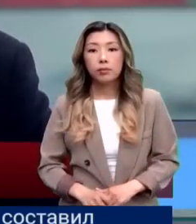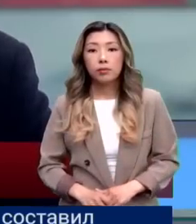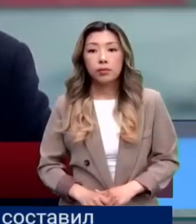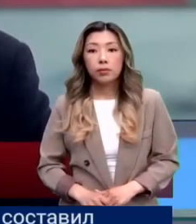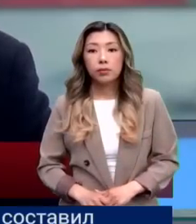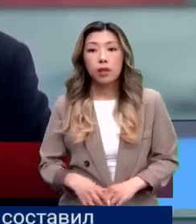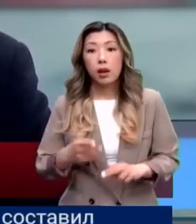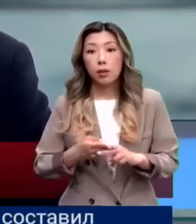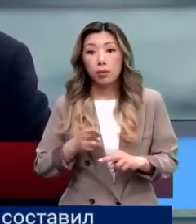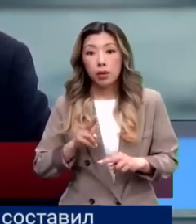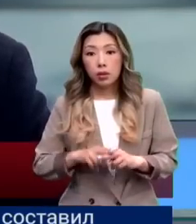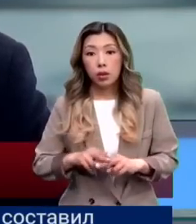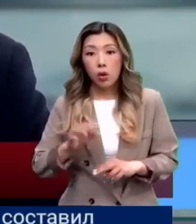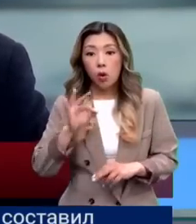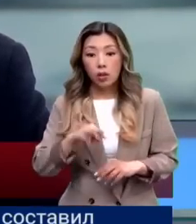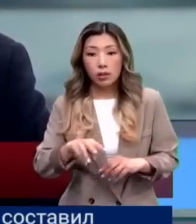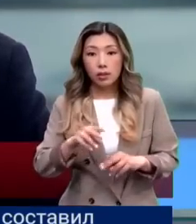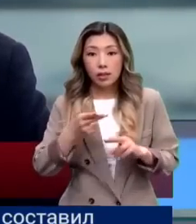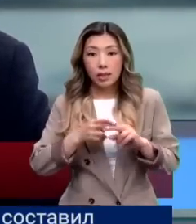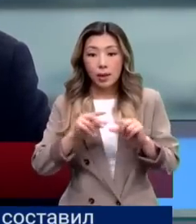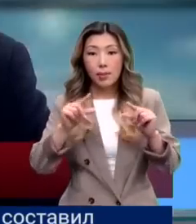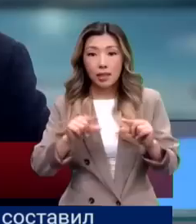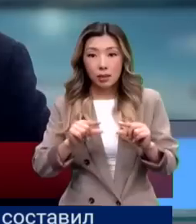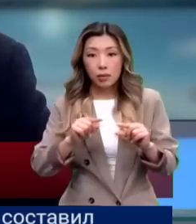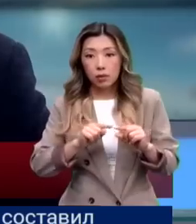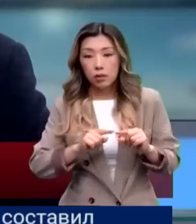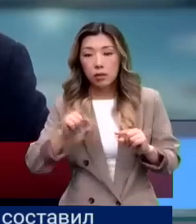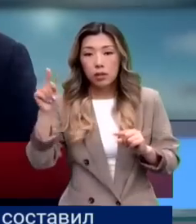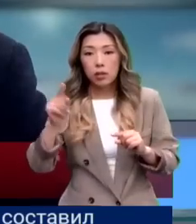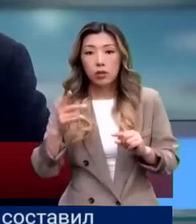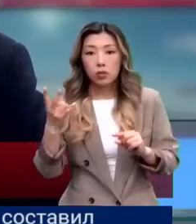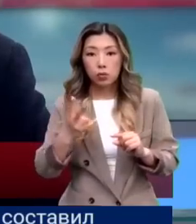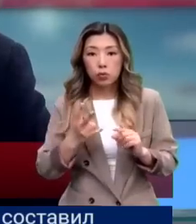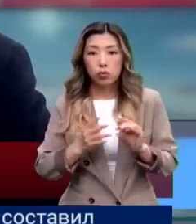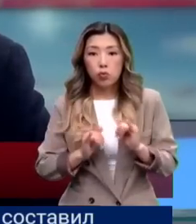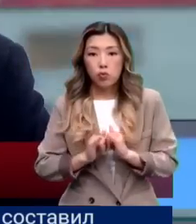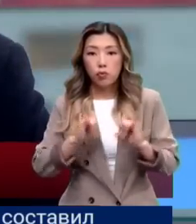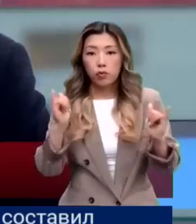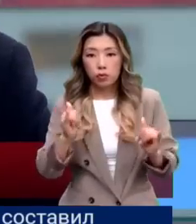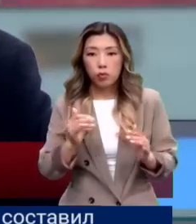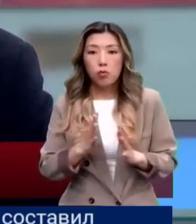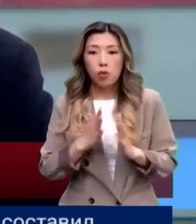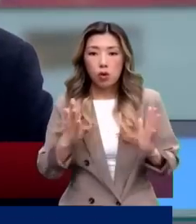Поэтому как раз-то от уровня минимальной зарплаты все показатели фактически должны увеличиться в разы.